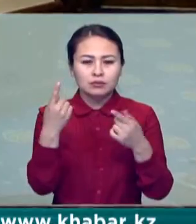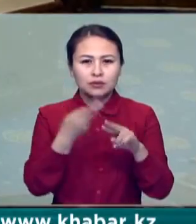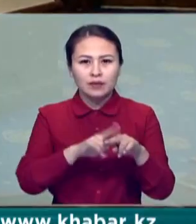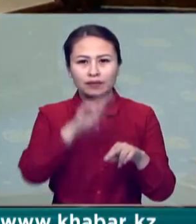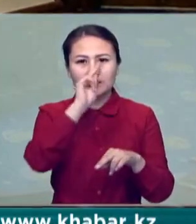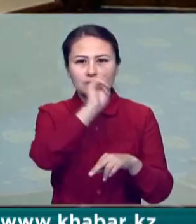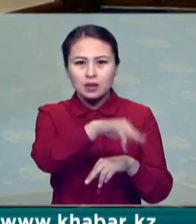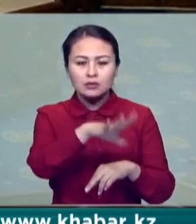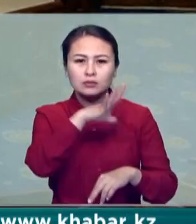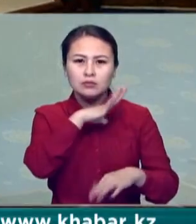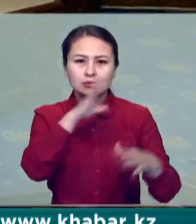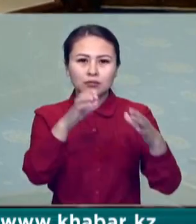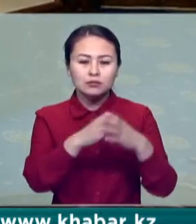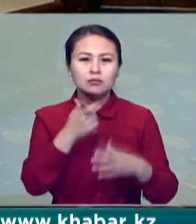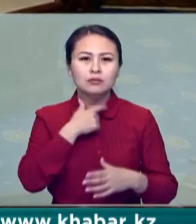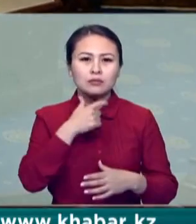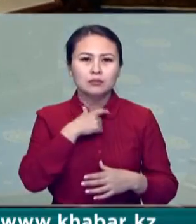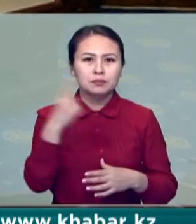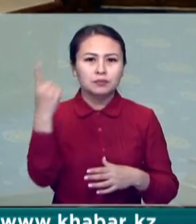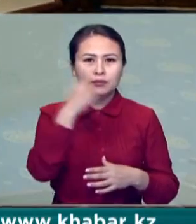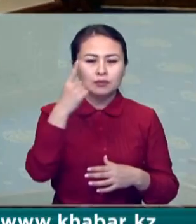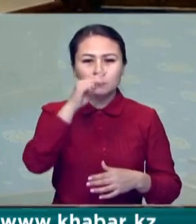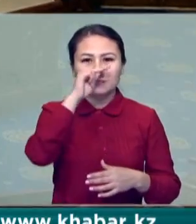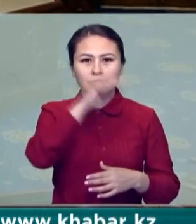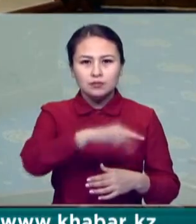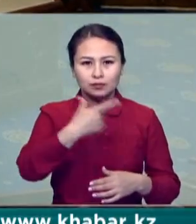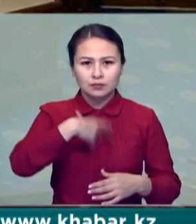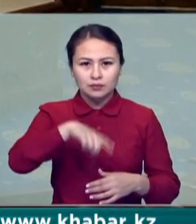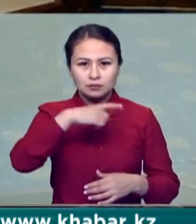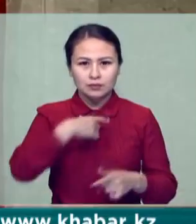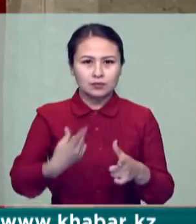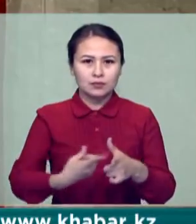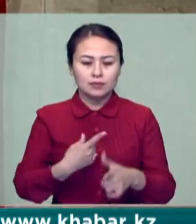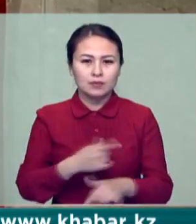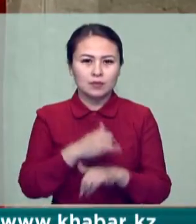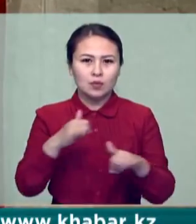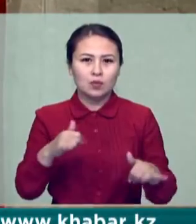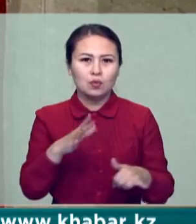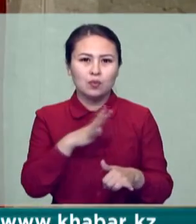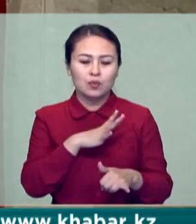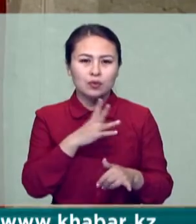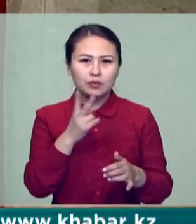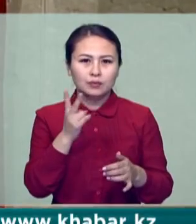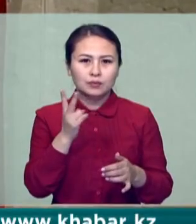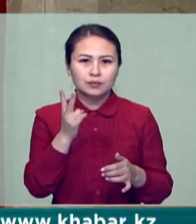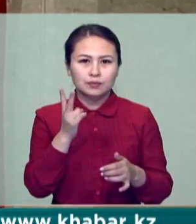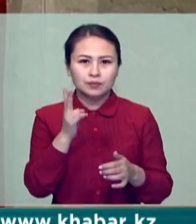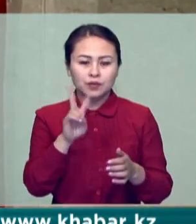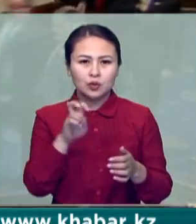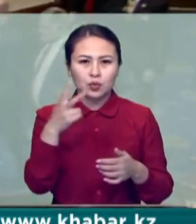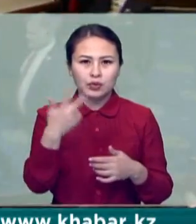тағылып отыр. Дауыстар партиялық ұстанымға қарай бөлінді. Бірінші айып өз өкілеттілігін асыра пайдалануды деген